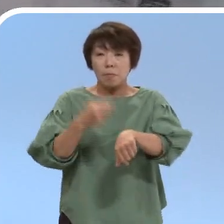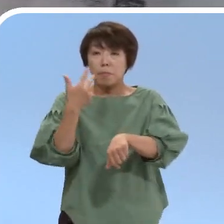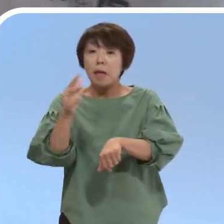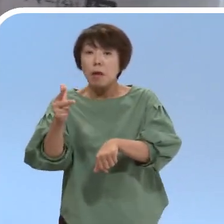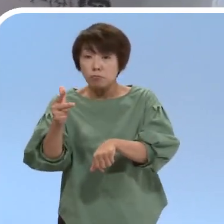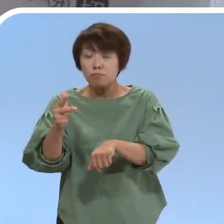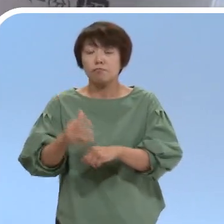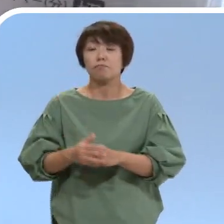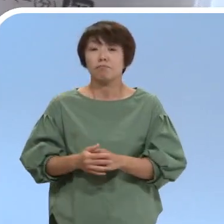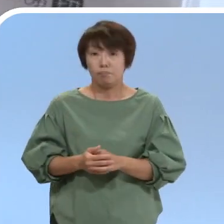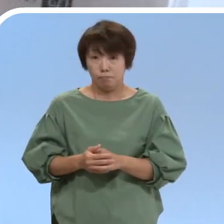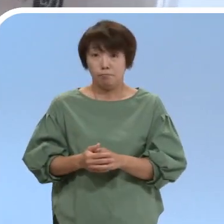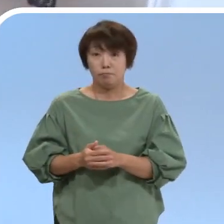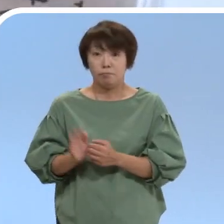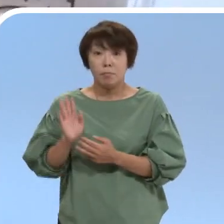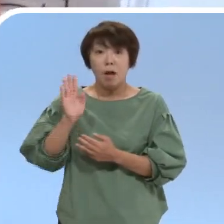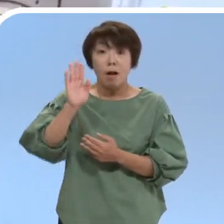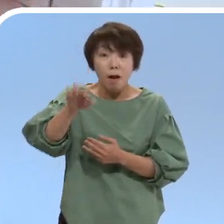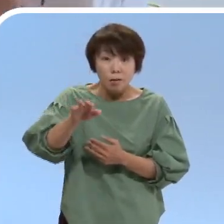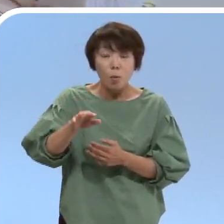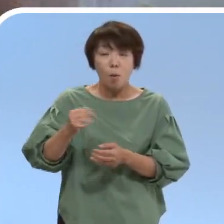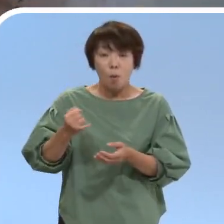熱、